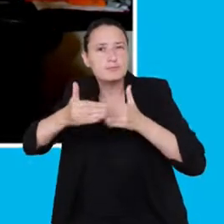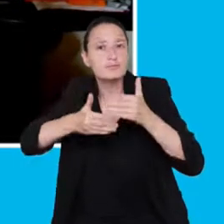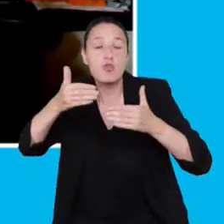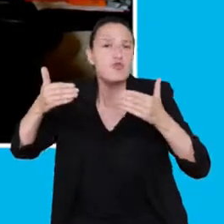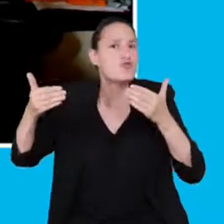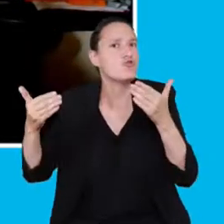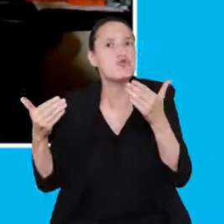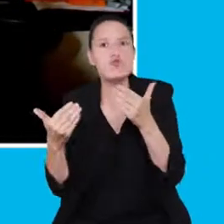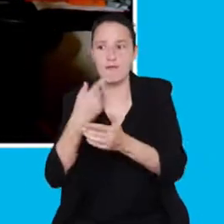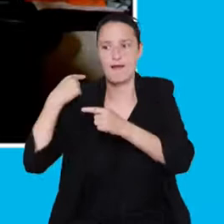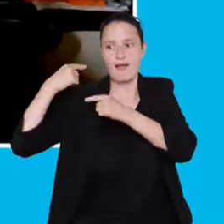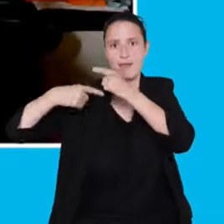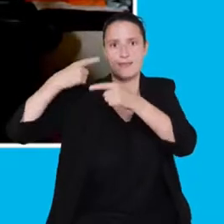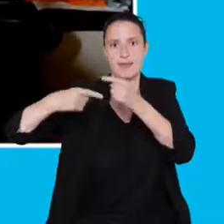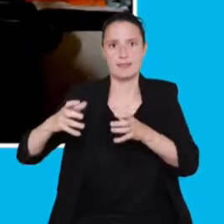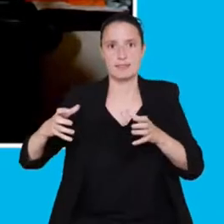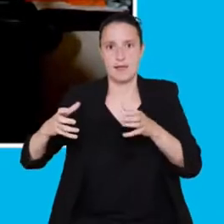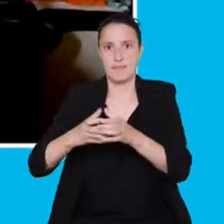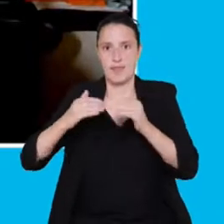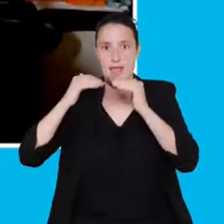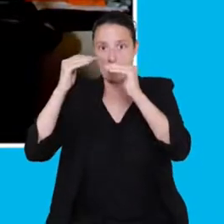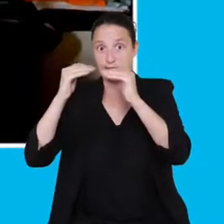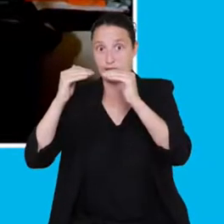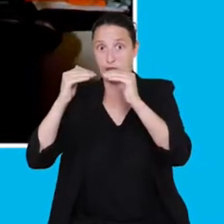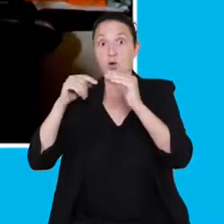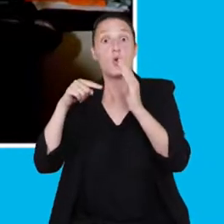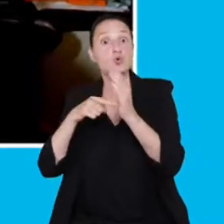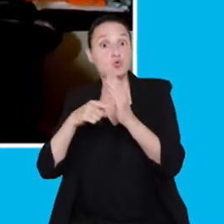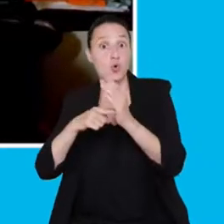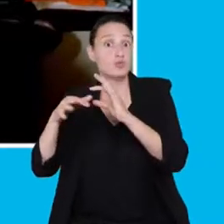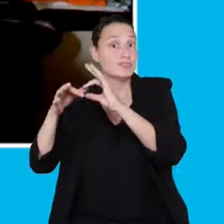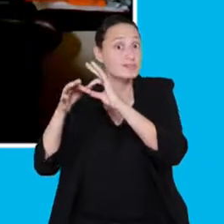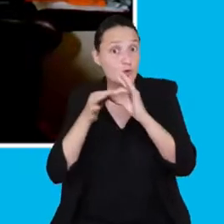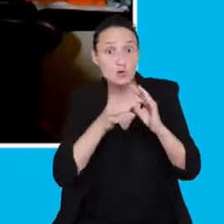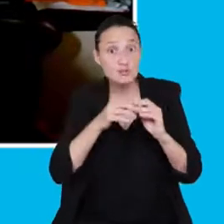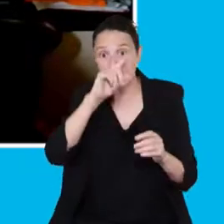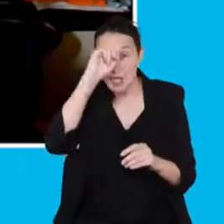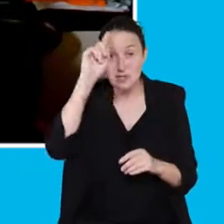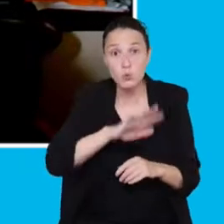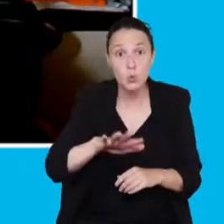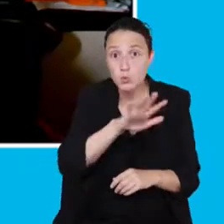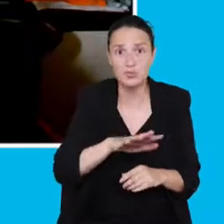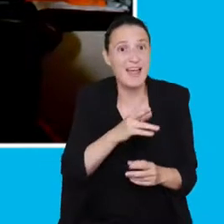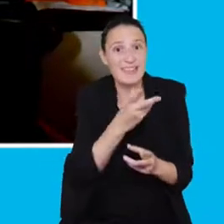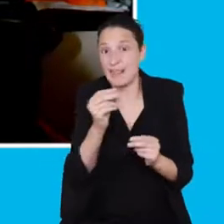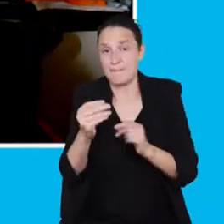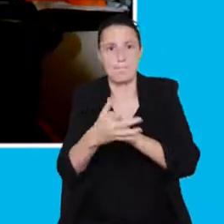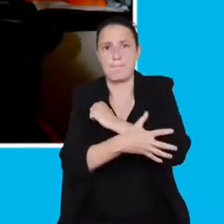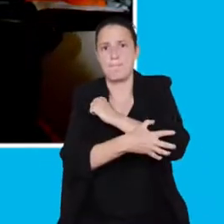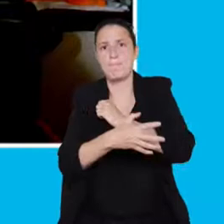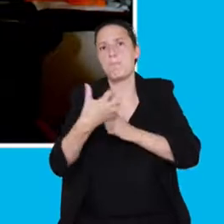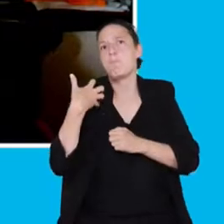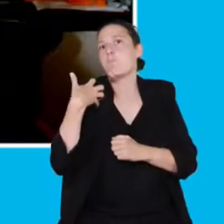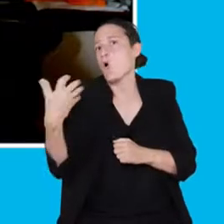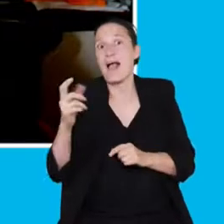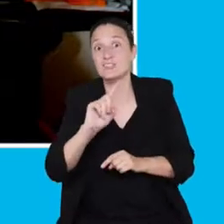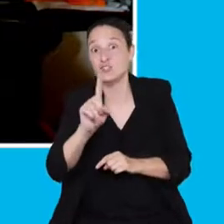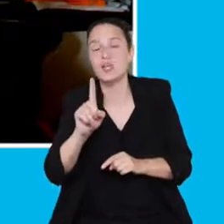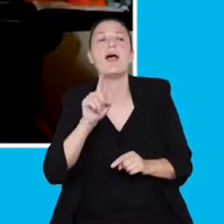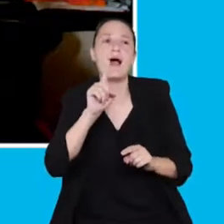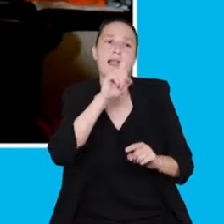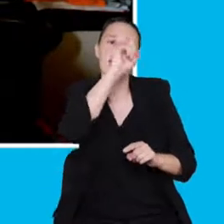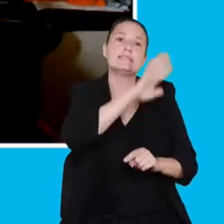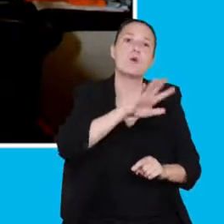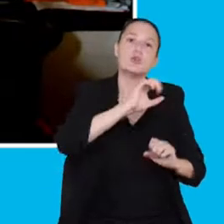nową generację elit, bardziej związaną właśnie z ludem, niekoniecznie ludzi majętnych, ale aktywnych